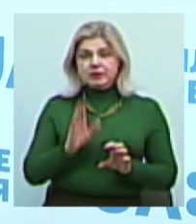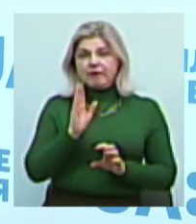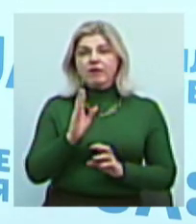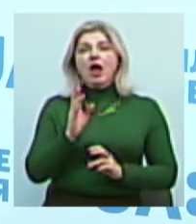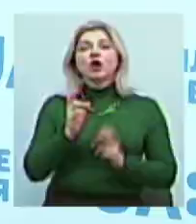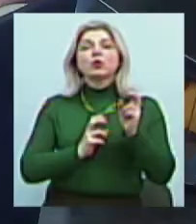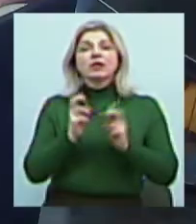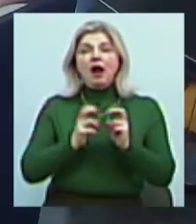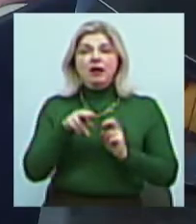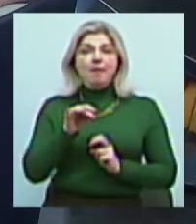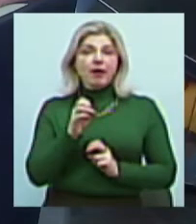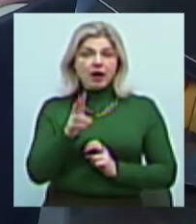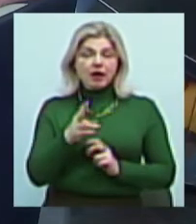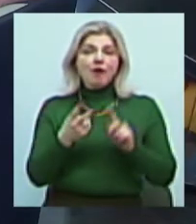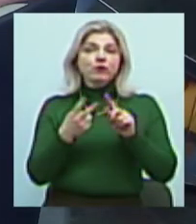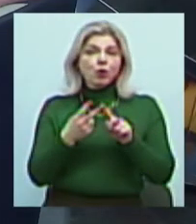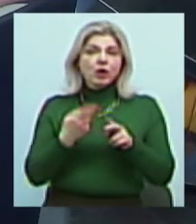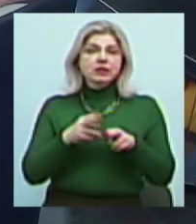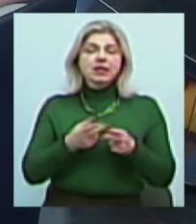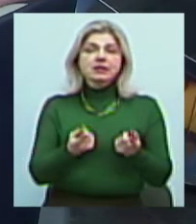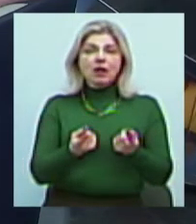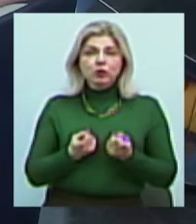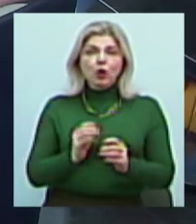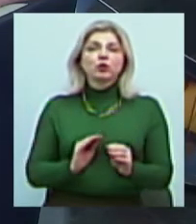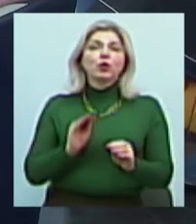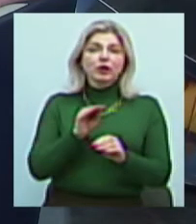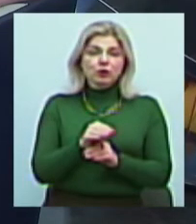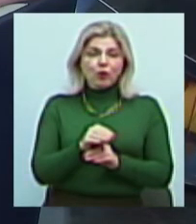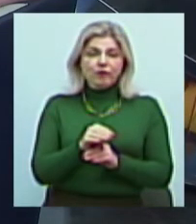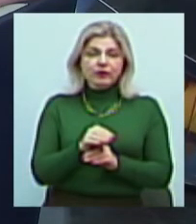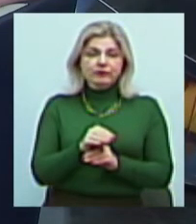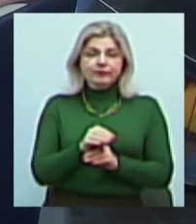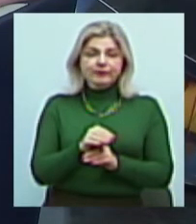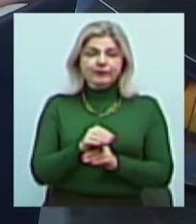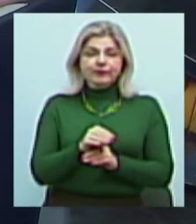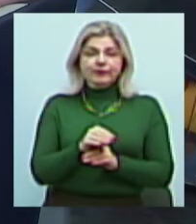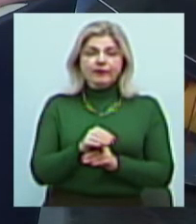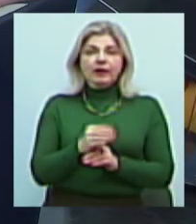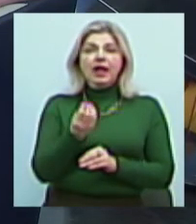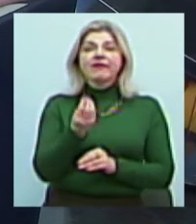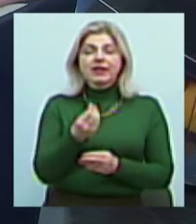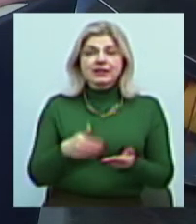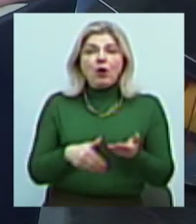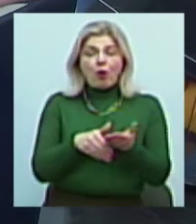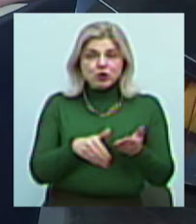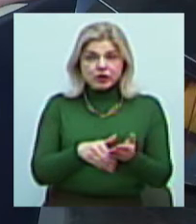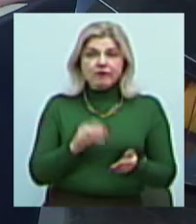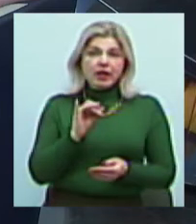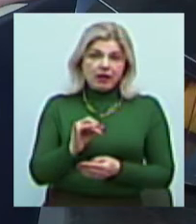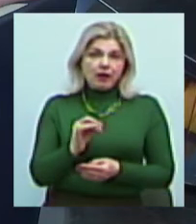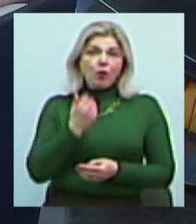індустріального парку. По-друге, це, звичайно, залучення додаткових інвестиційних коштів. І, звичайно,